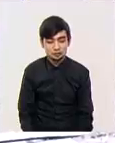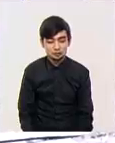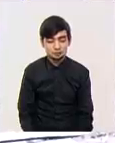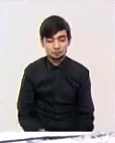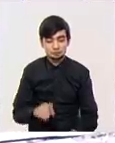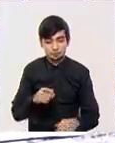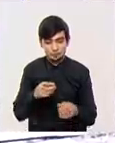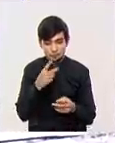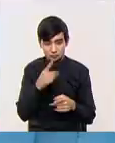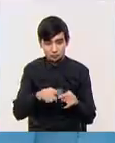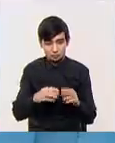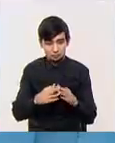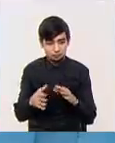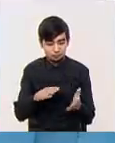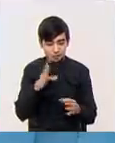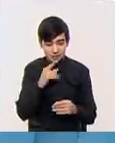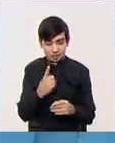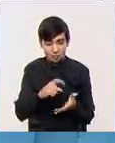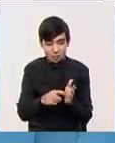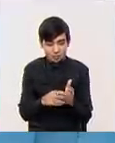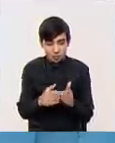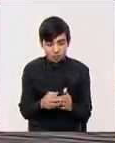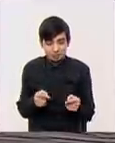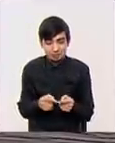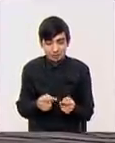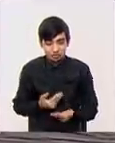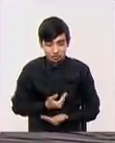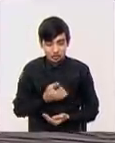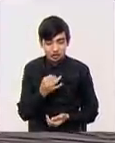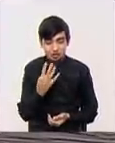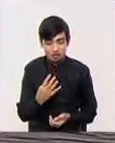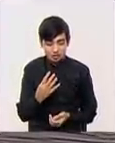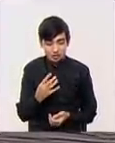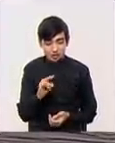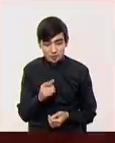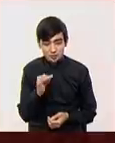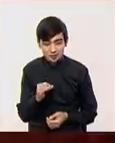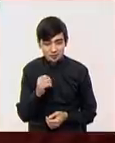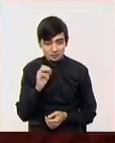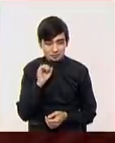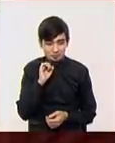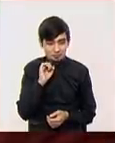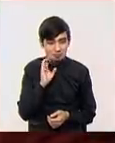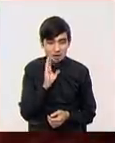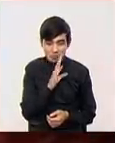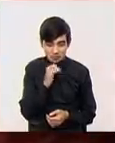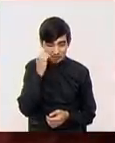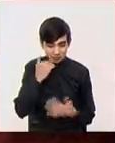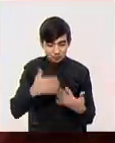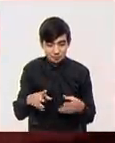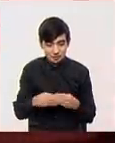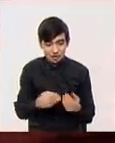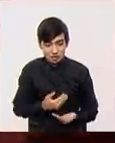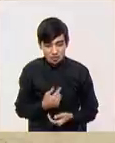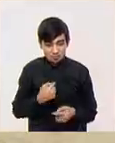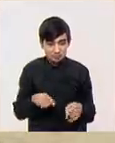Апатты жағдайда тұрған бұл бір бөлмелі үйді жалға алып, төрт баласы және қарт анасымен тұратын Сәния Тұңғатарова тұрмысымыздың түзелер түрі